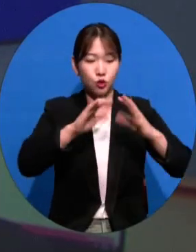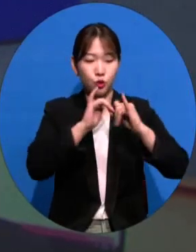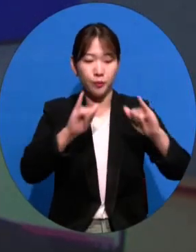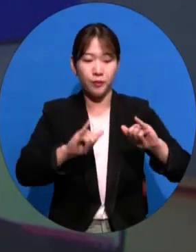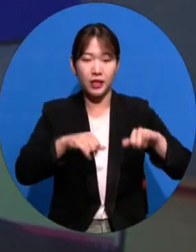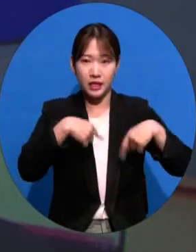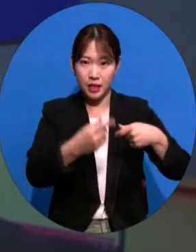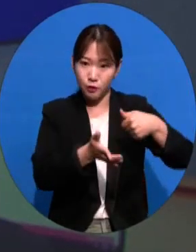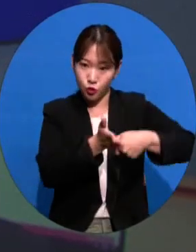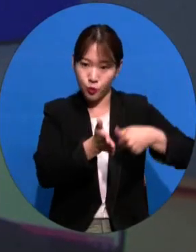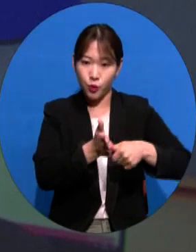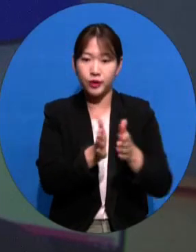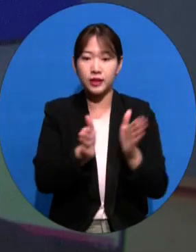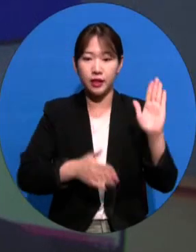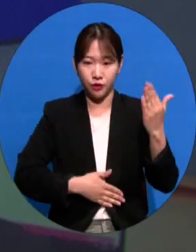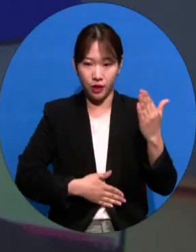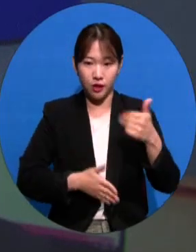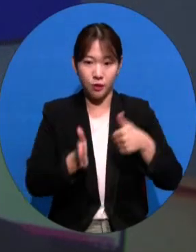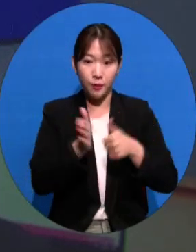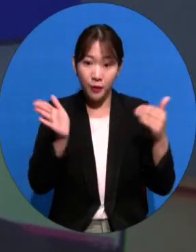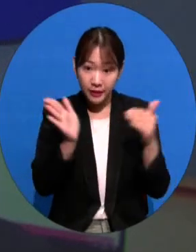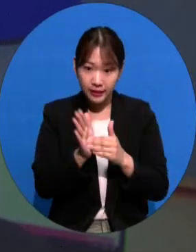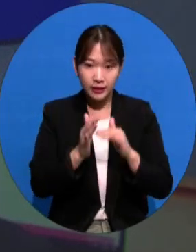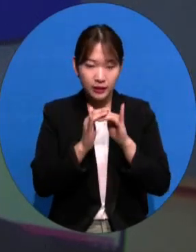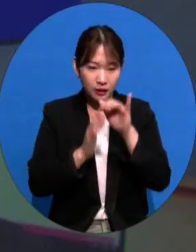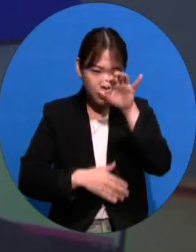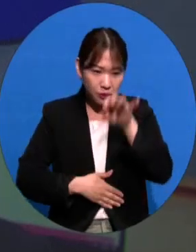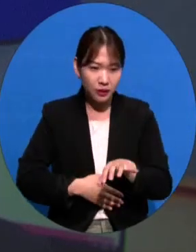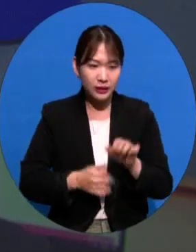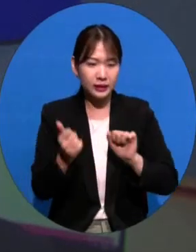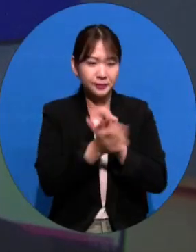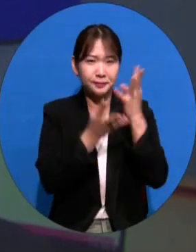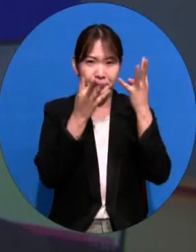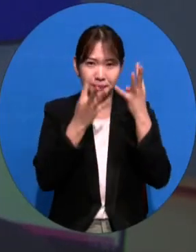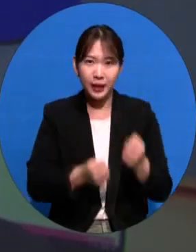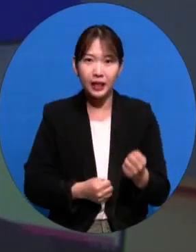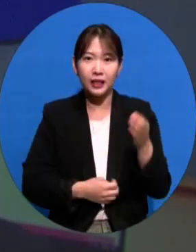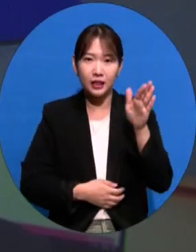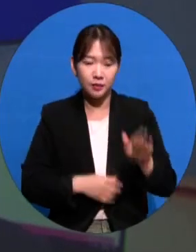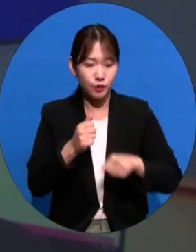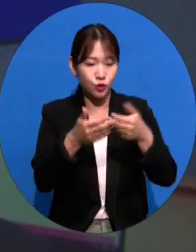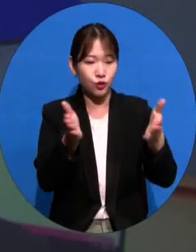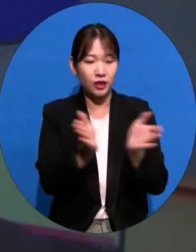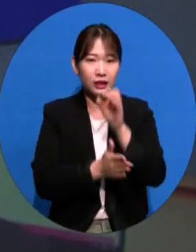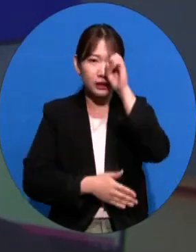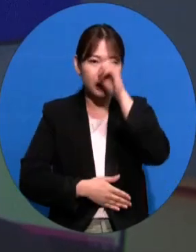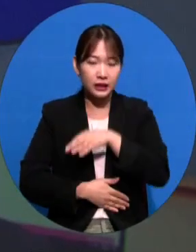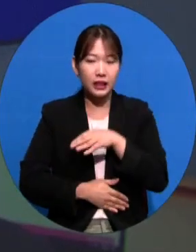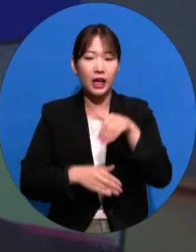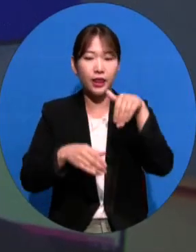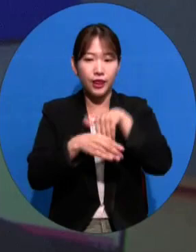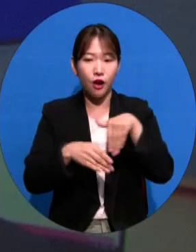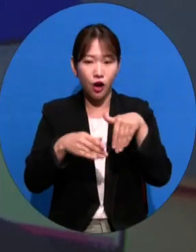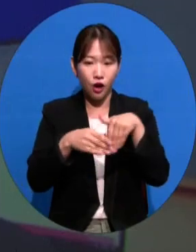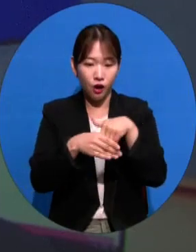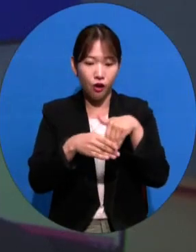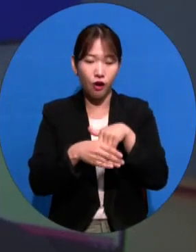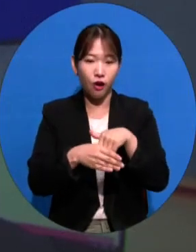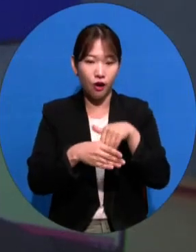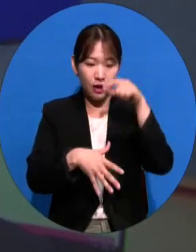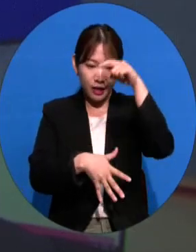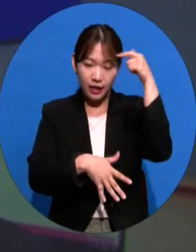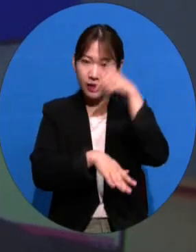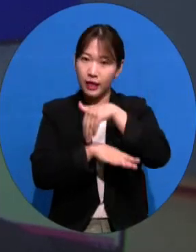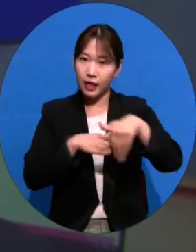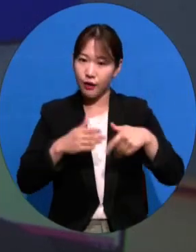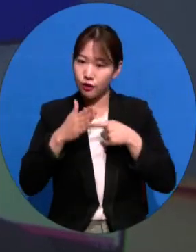치러집니다. 경선을 치른 곳에서는 온갖 잡음이 터져나오고 있지만 민주당은 그저 선거 일정 소화에